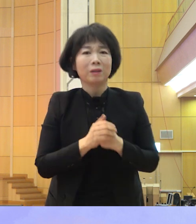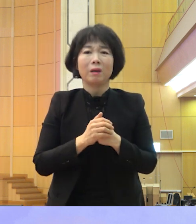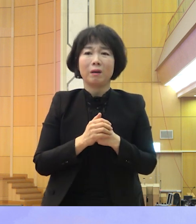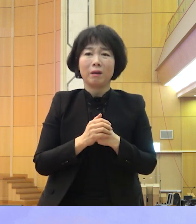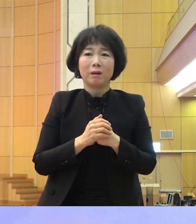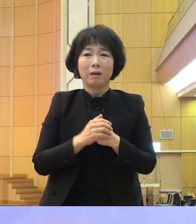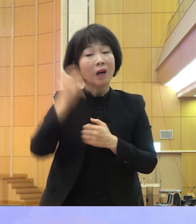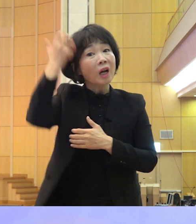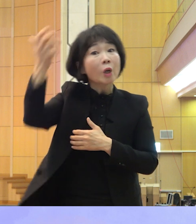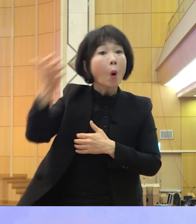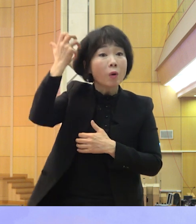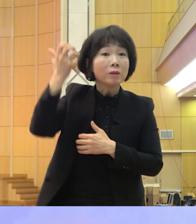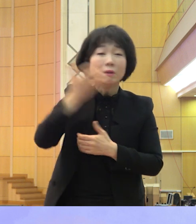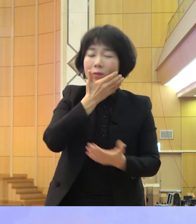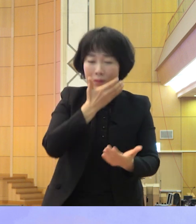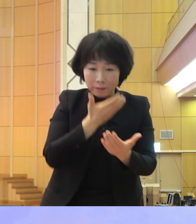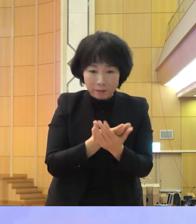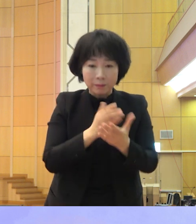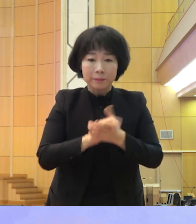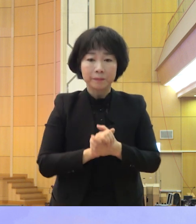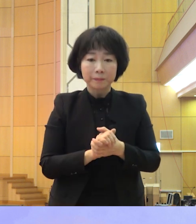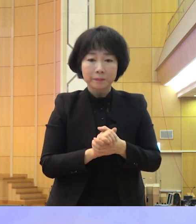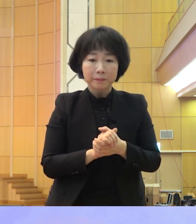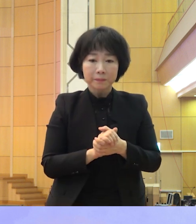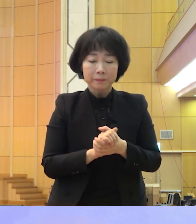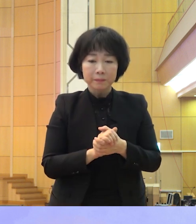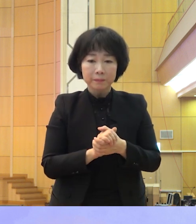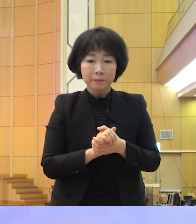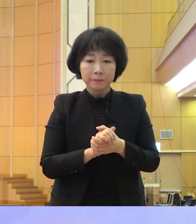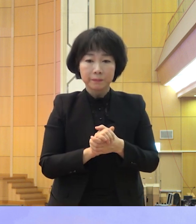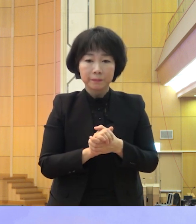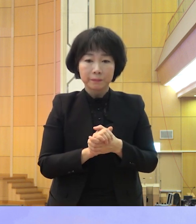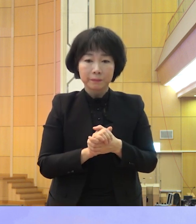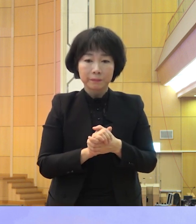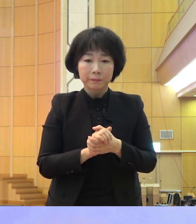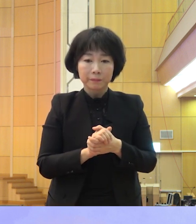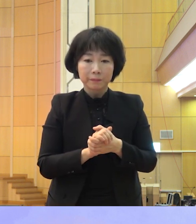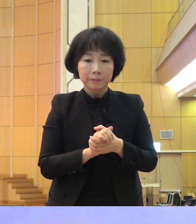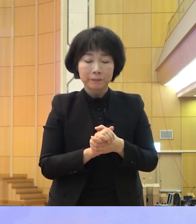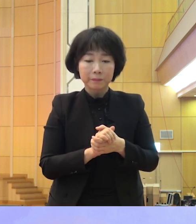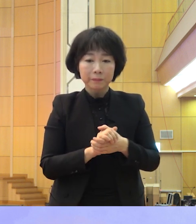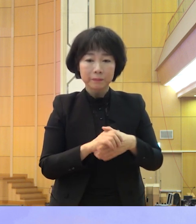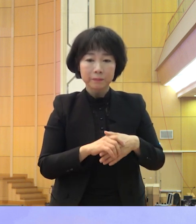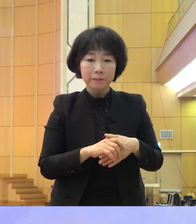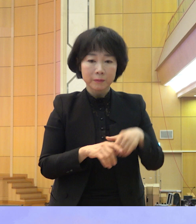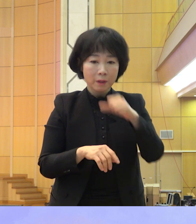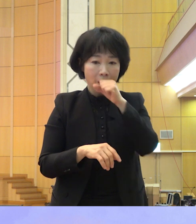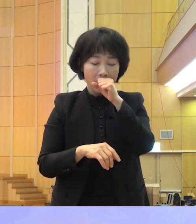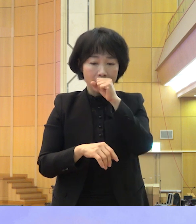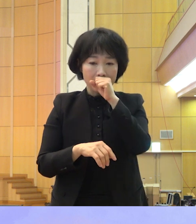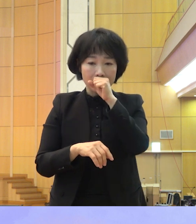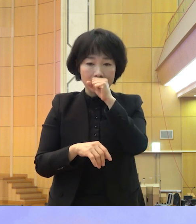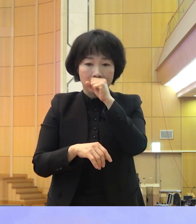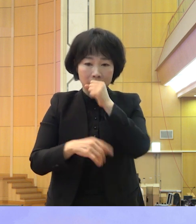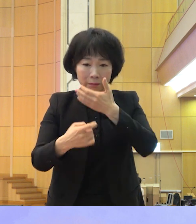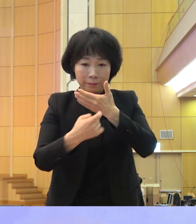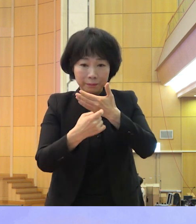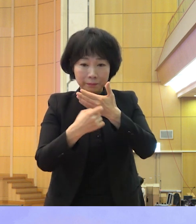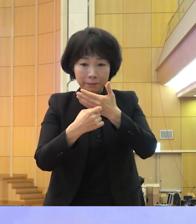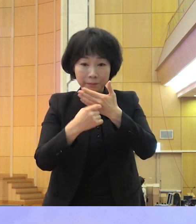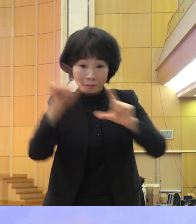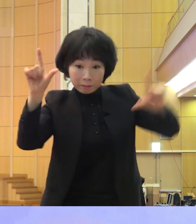유대인이 아니라는 뜻입니다. 그래서 무릇 표면적 겉면적 유대인이 아니요